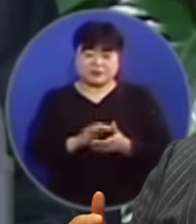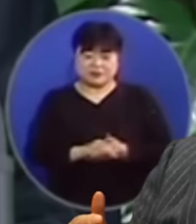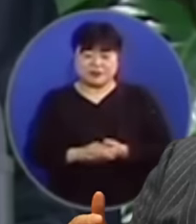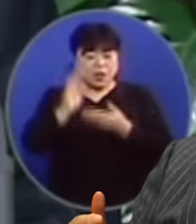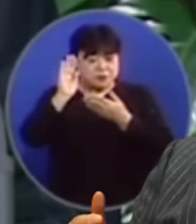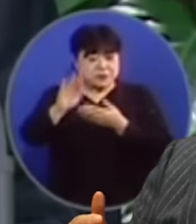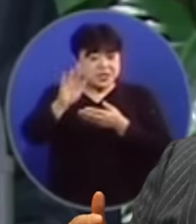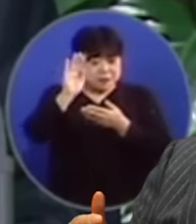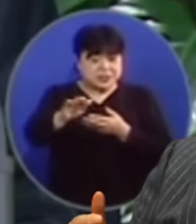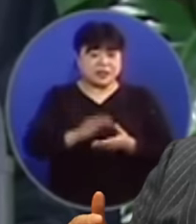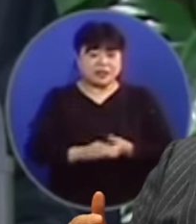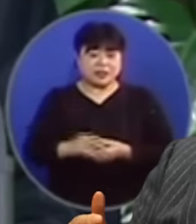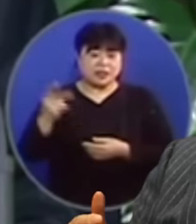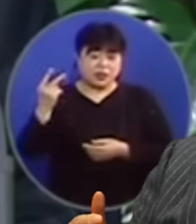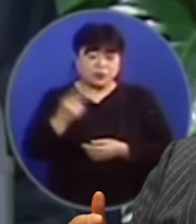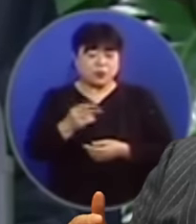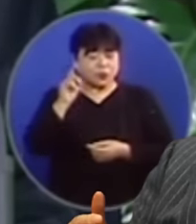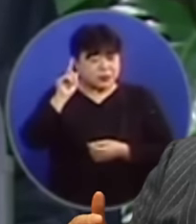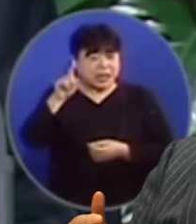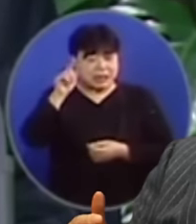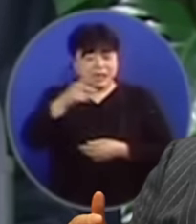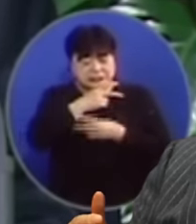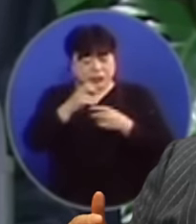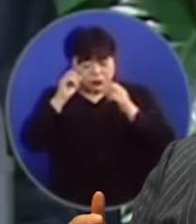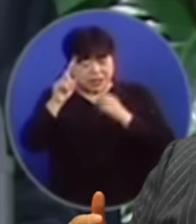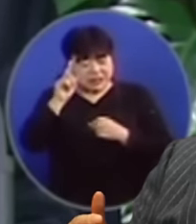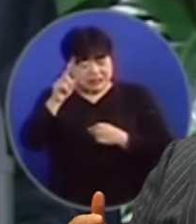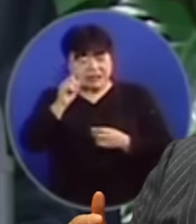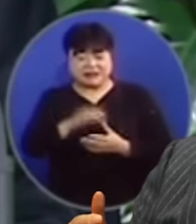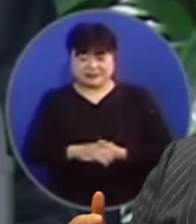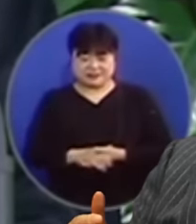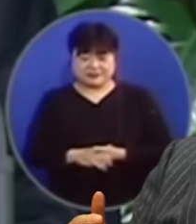미래는 자고 나면 또 내리고 자고 나면 또 내린 것입니다.